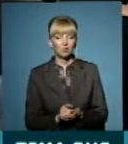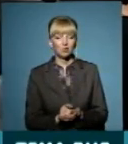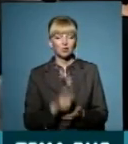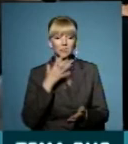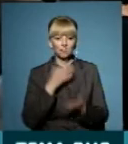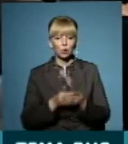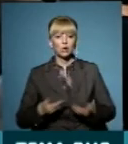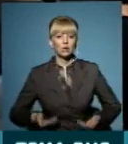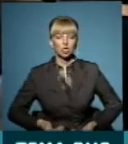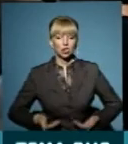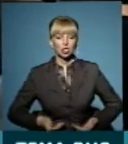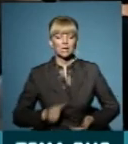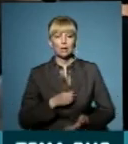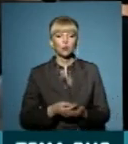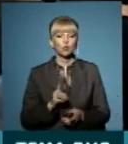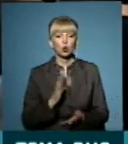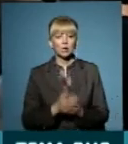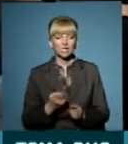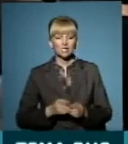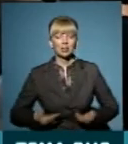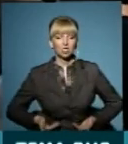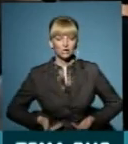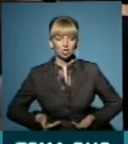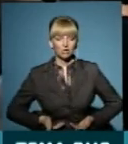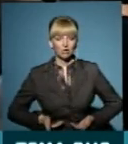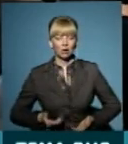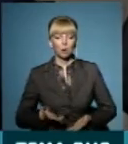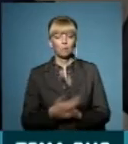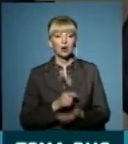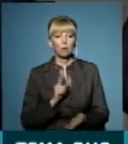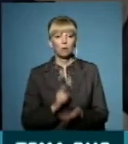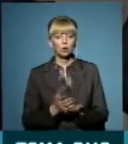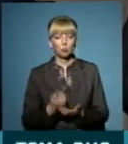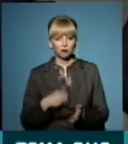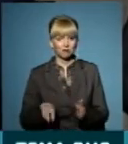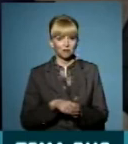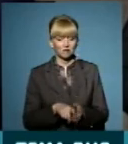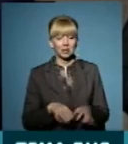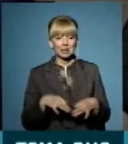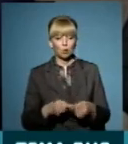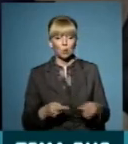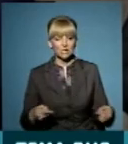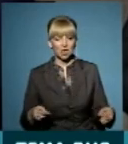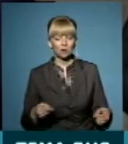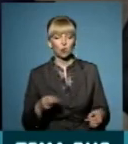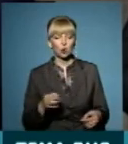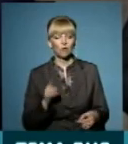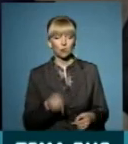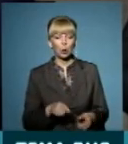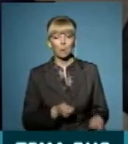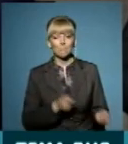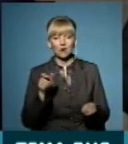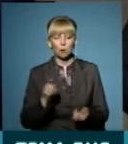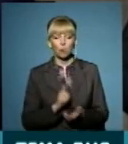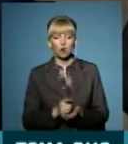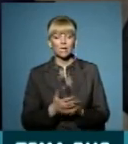своє життя, саме дорожче, що є, це є життя. І ми повинні, якщо ми сідаємо у той транспортний засіб, то той же перевізник